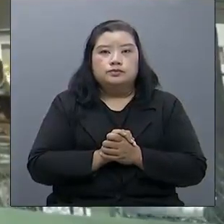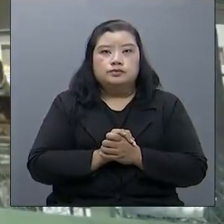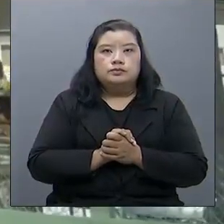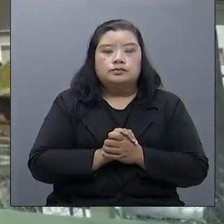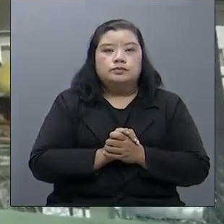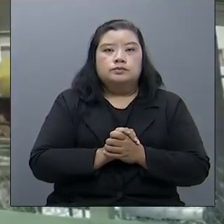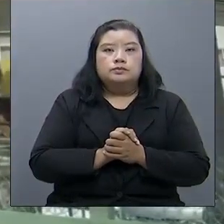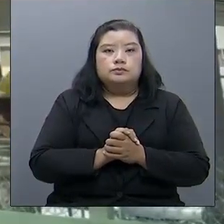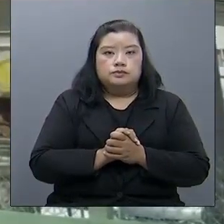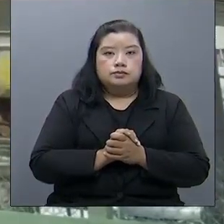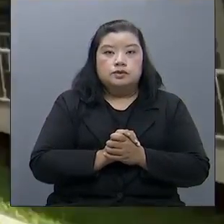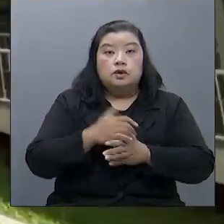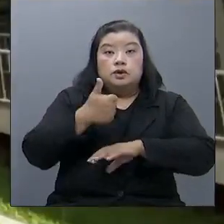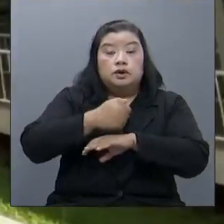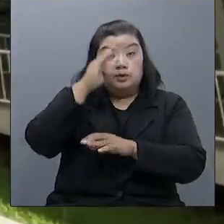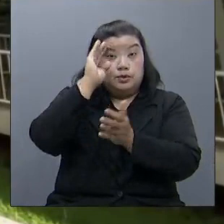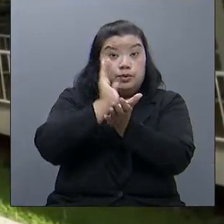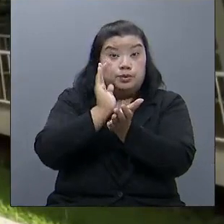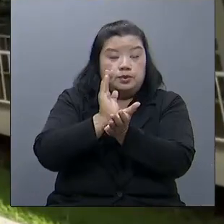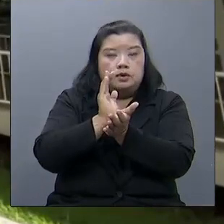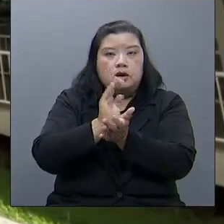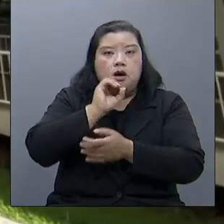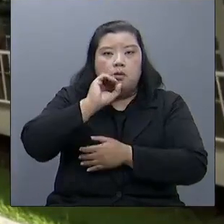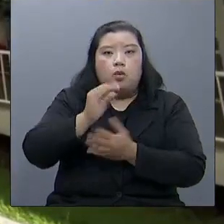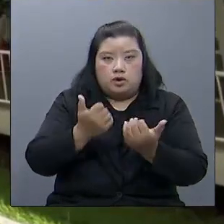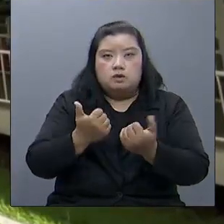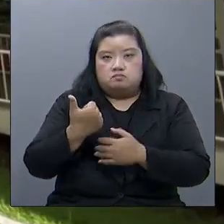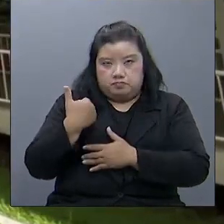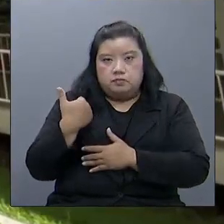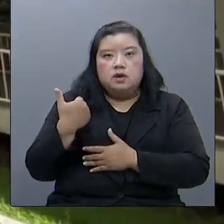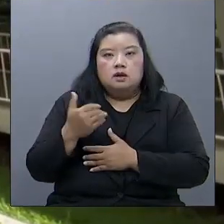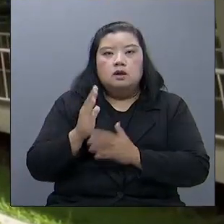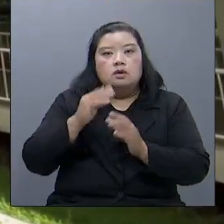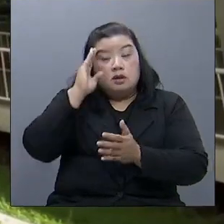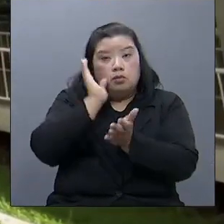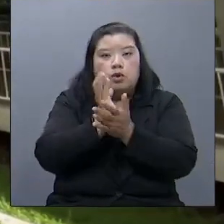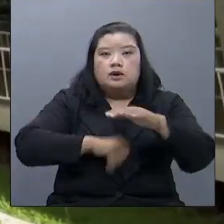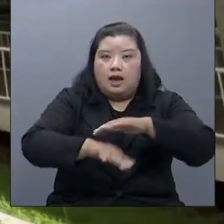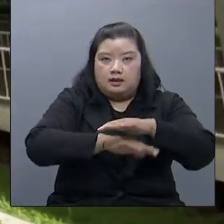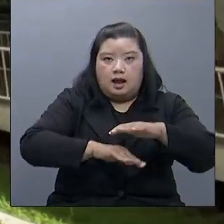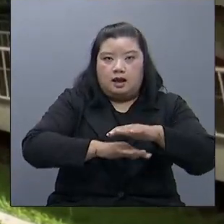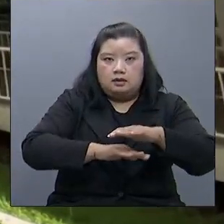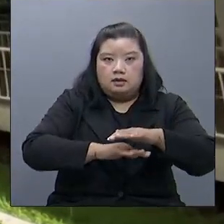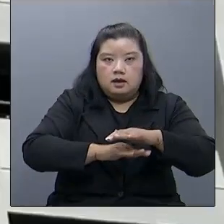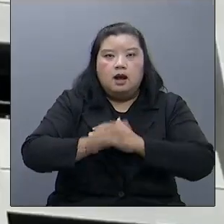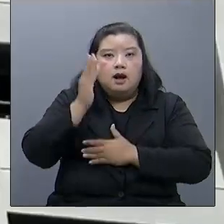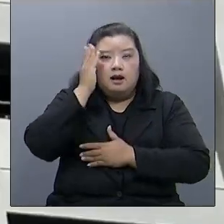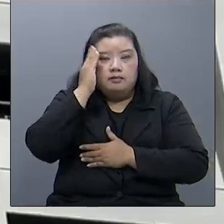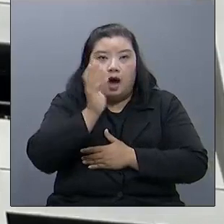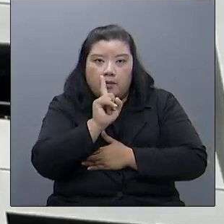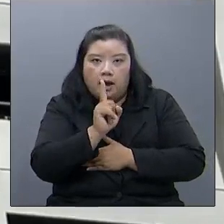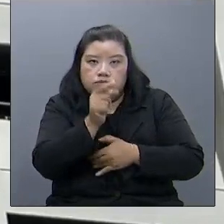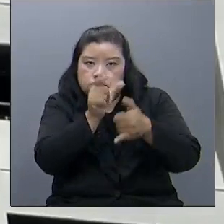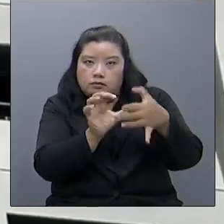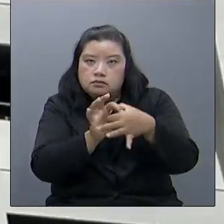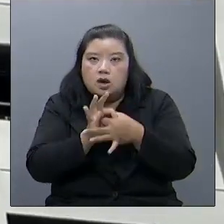ผู้บัญชาการตำรวจแห่งชาติก็ได้ให้ข้อมูลนะคะว่ามีตำรวจตำรวจเนี่ยมีพยานหลักฐานทราบตัวบุคคลที่เกี่ยวข้องในการช่วย